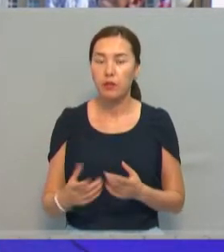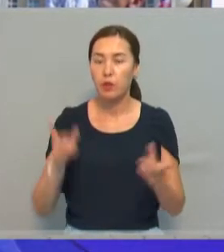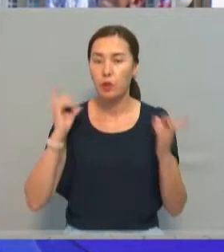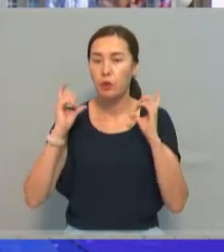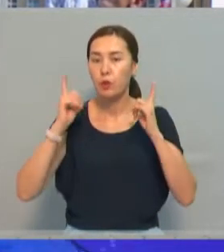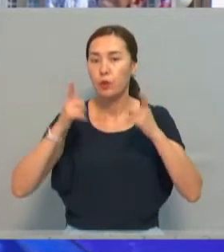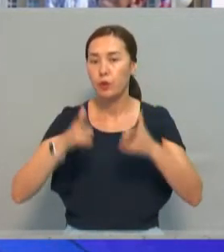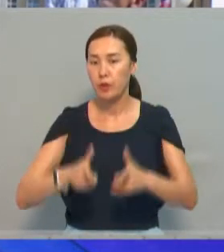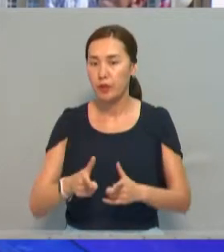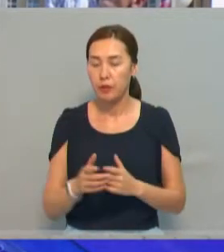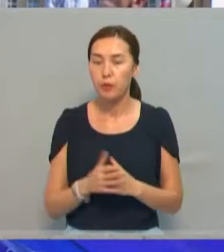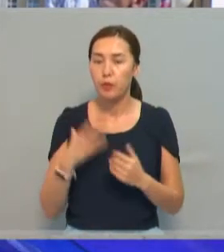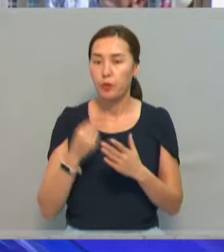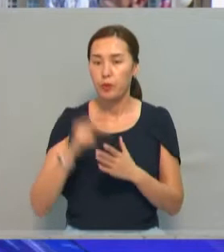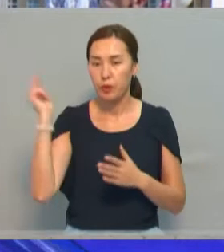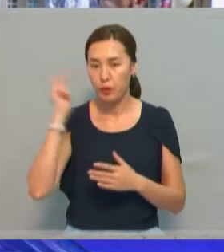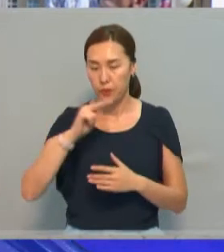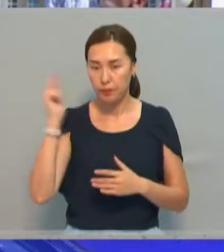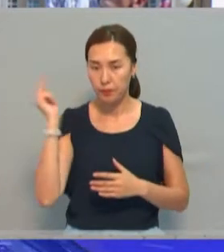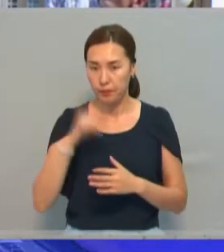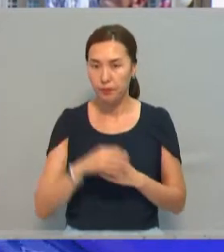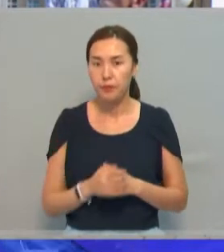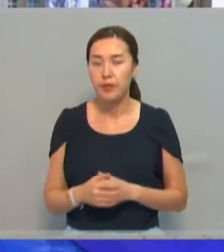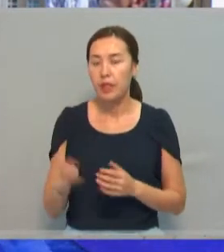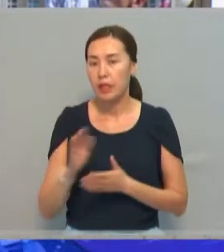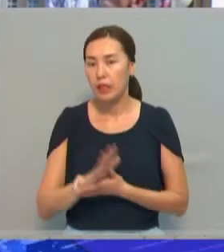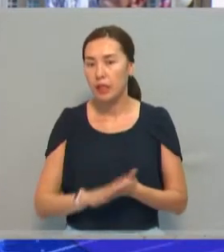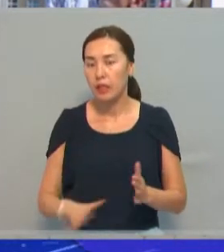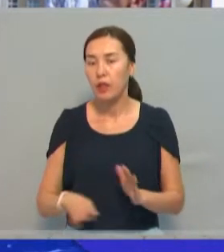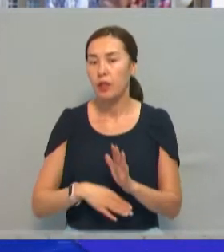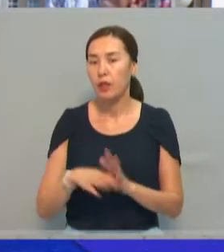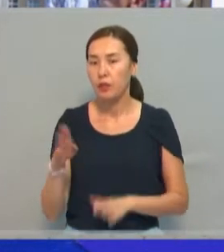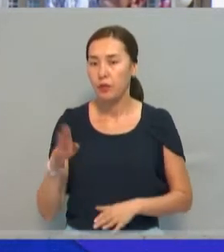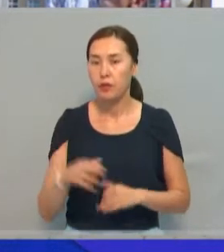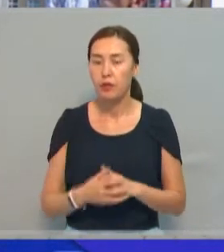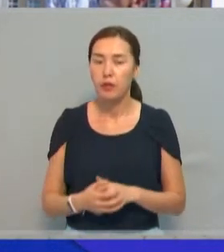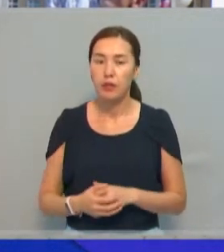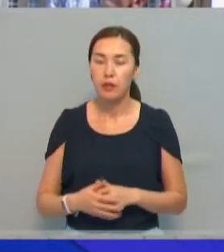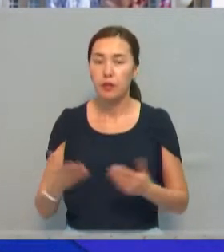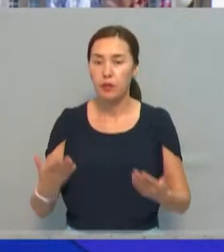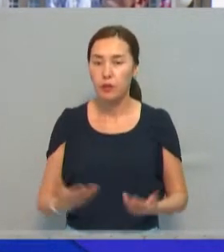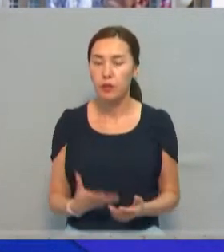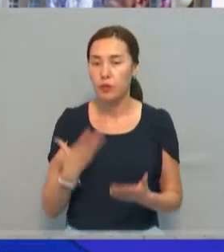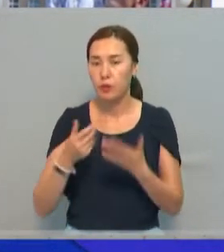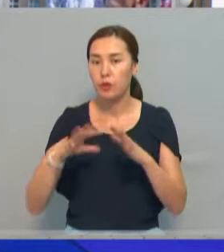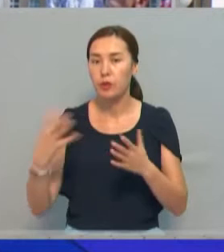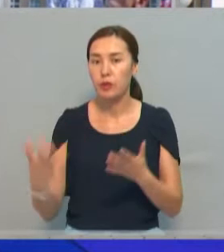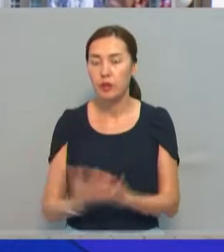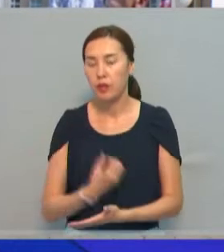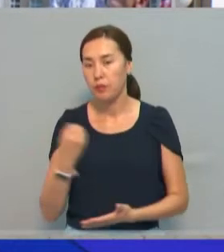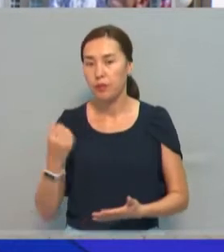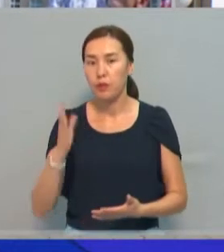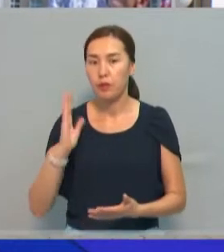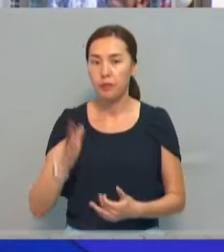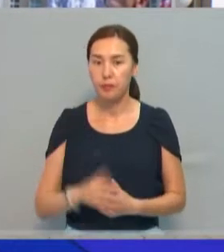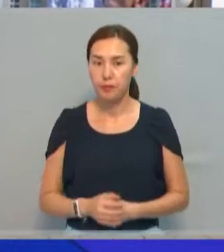университетке түсіп, өздерінің білімдерін одан ары жақсартып, өмірде өз орындарын профессионал ретінде